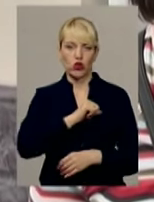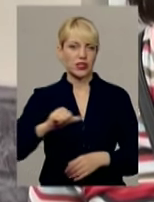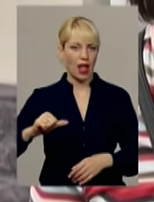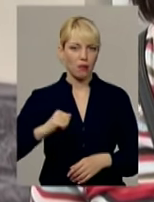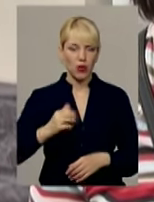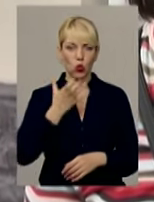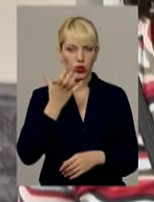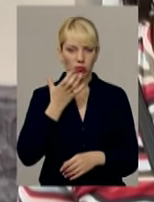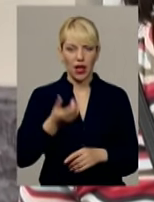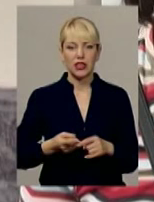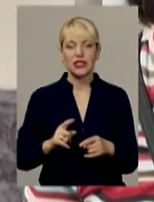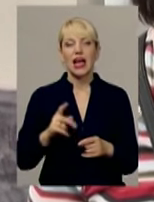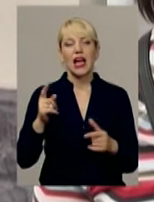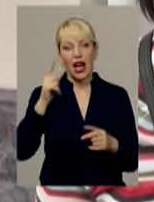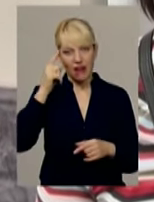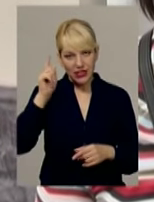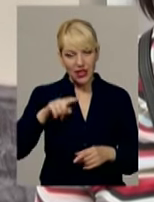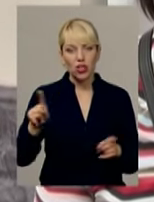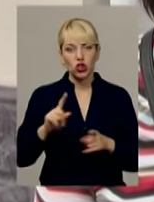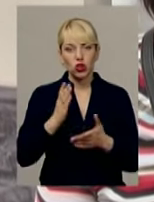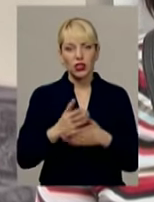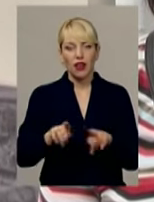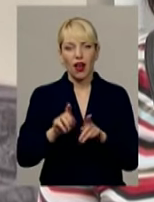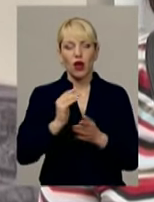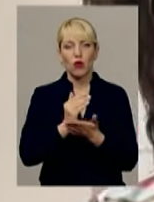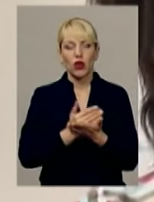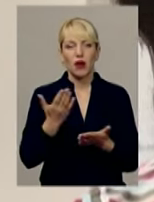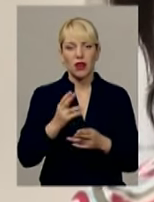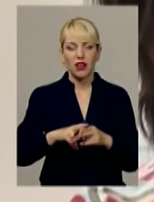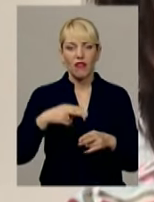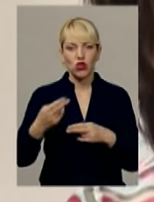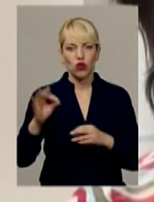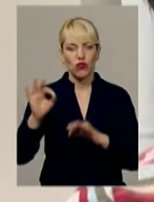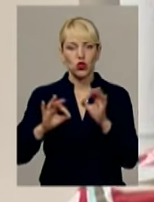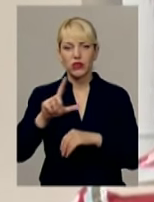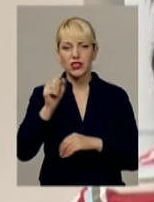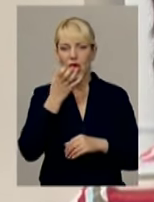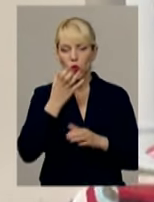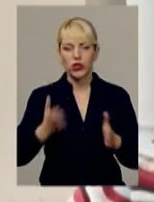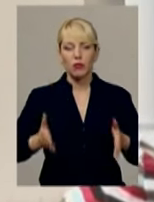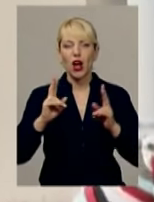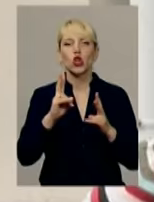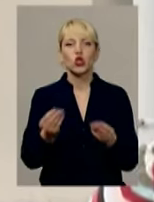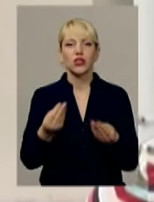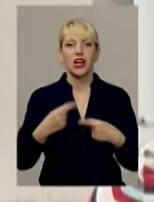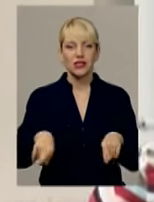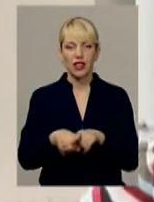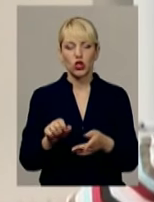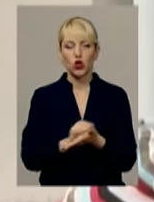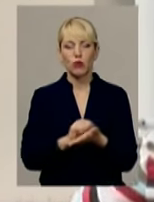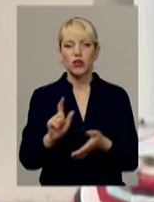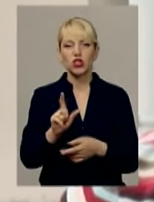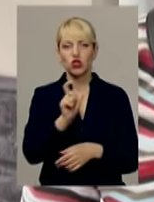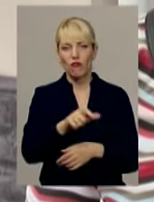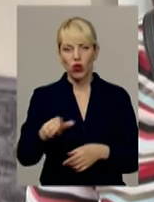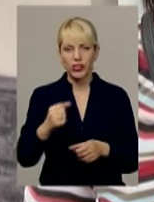що є державна програма, яка відшкодовує відсотки за утеплення? А хто нам дасть документи, що вони зробили цю роботу, це все